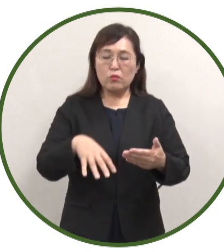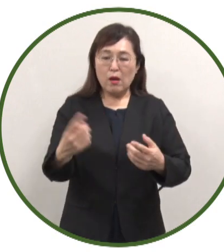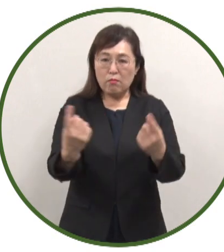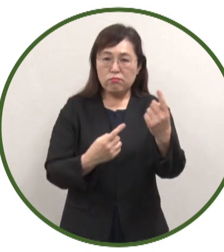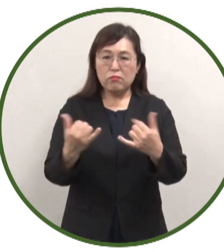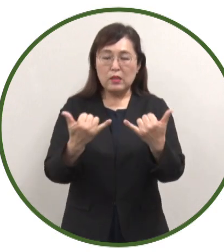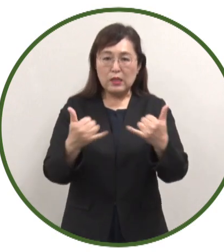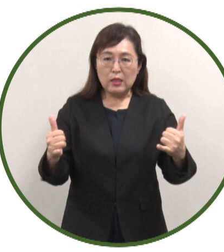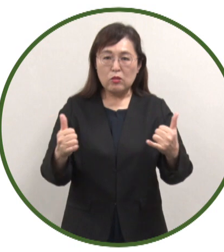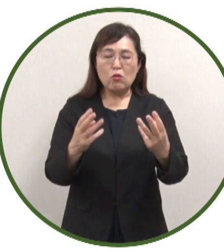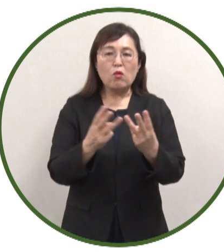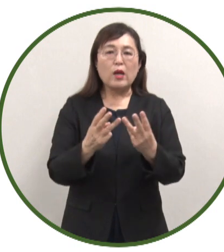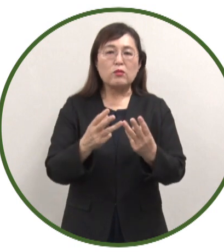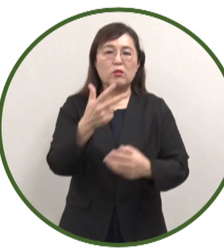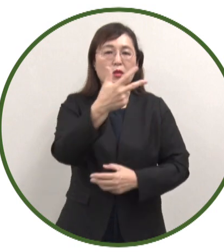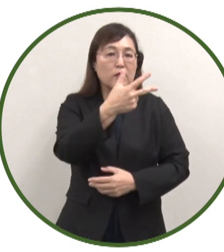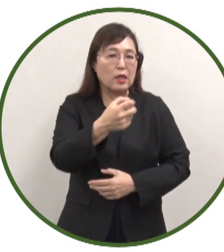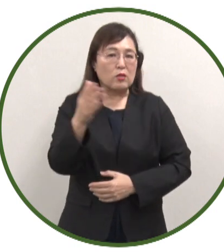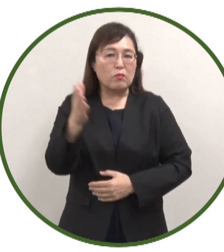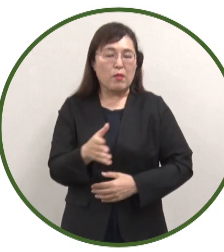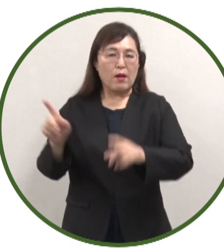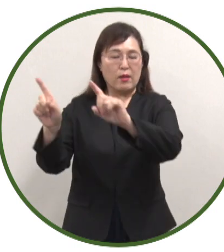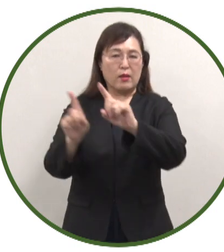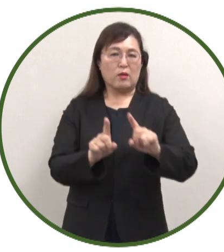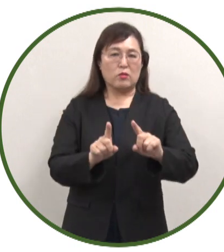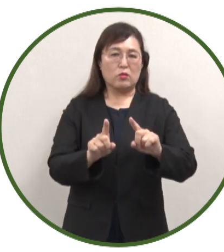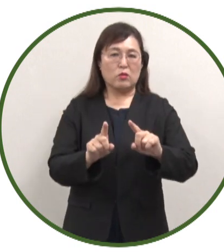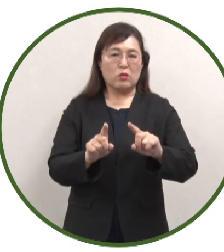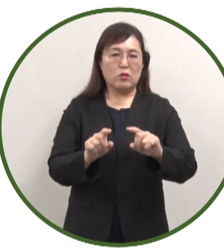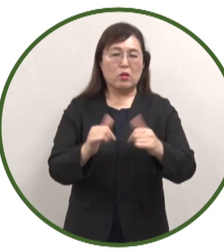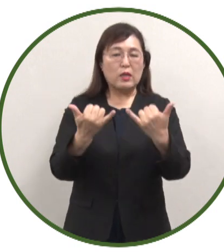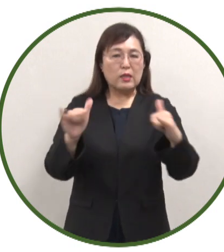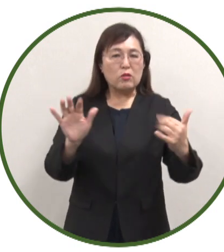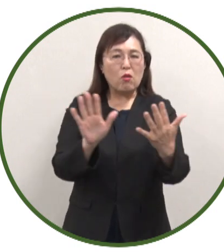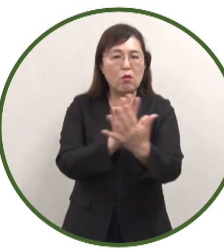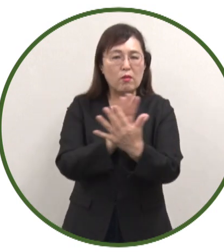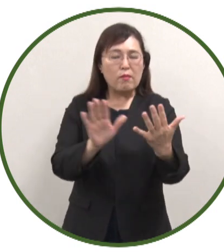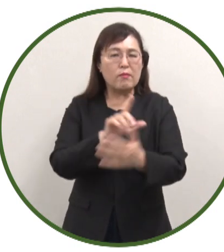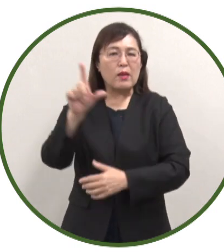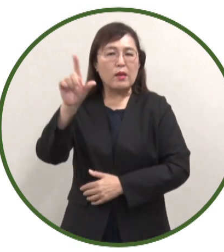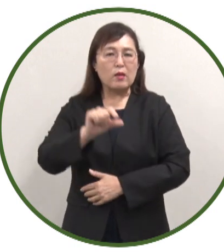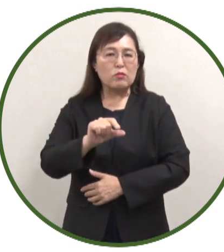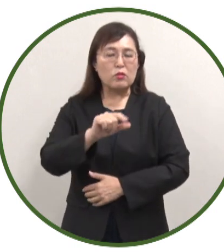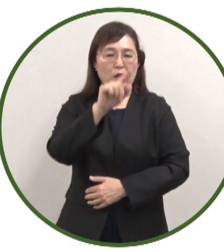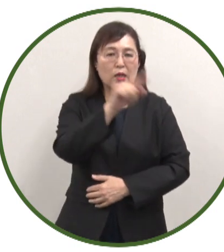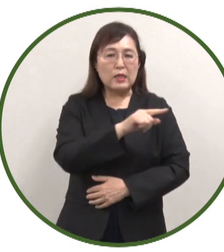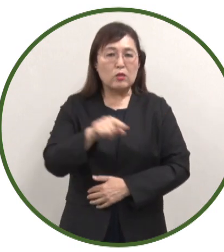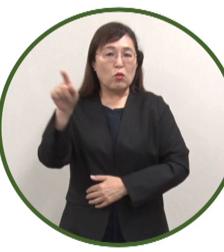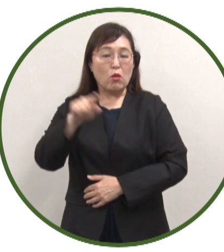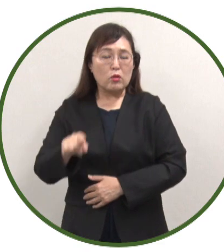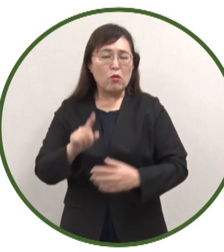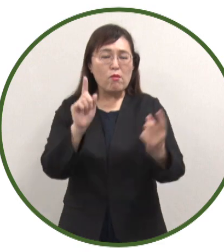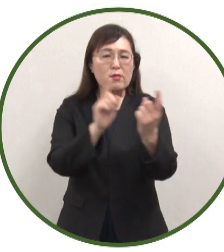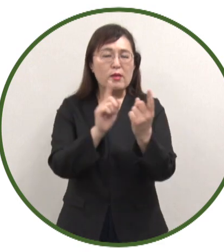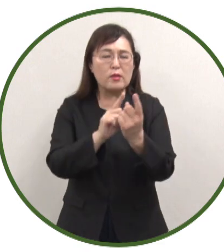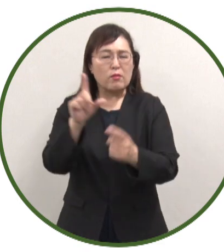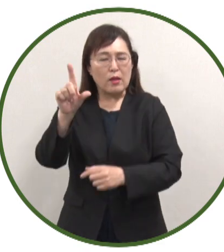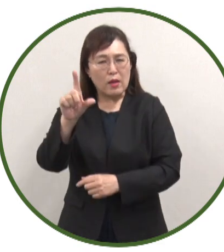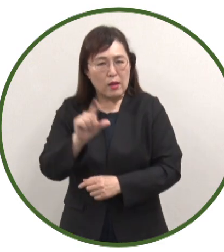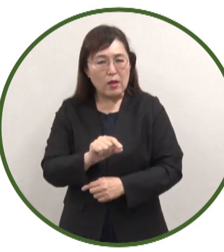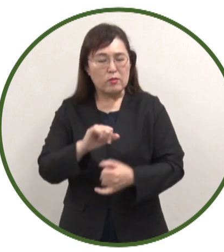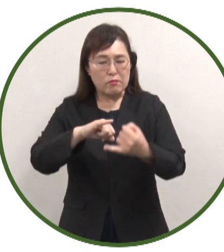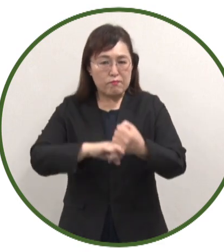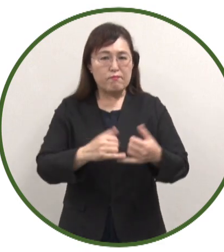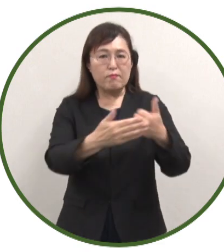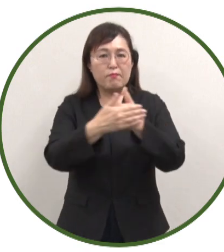削減の徹底など、人手の削減や人との接触機会を減らしていただくようにご